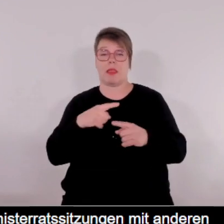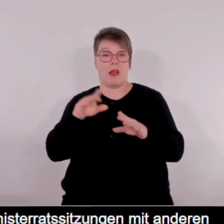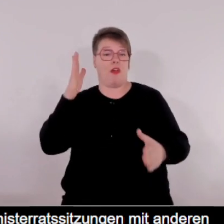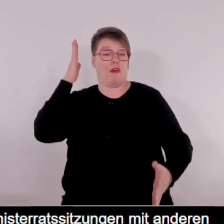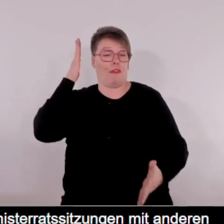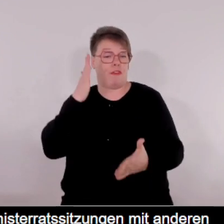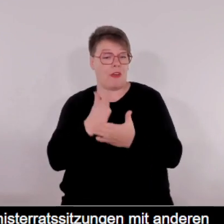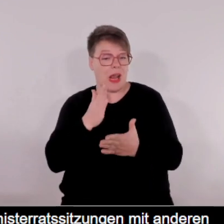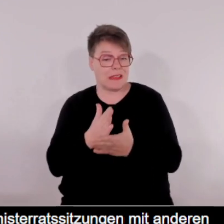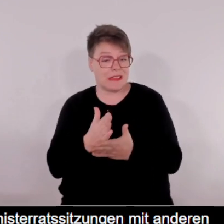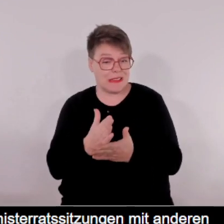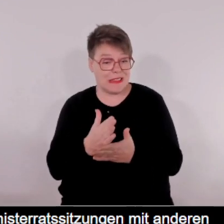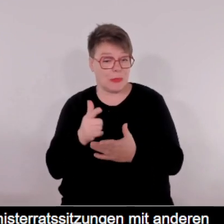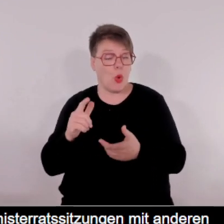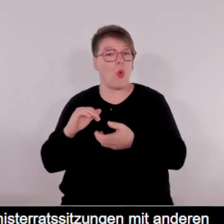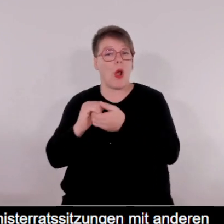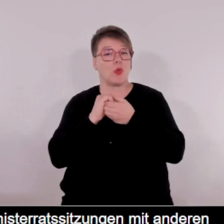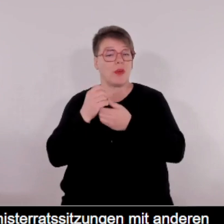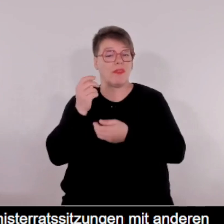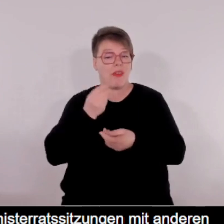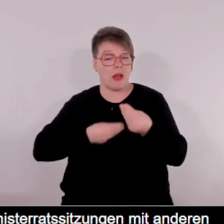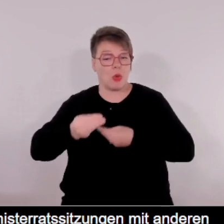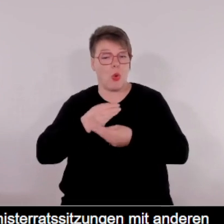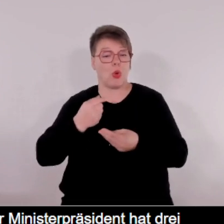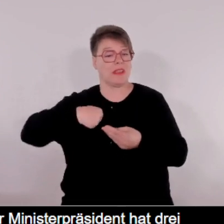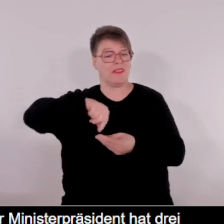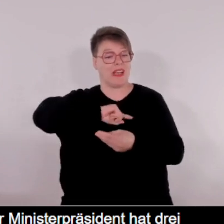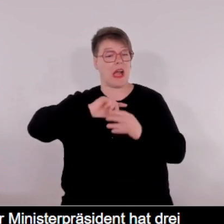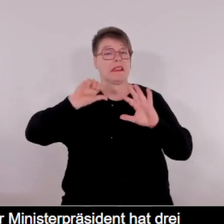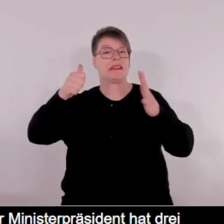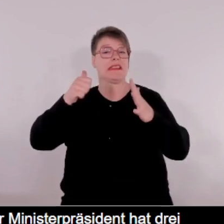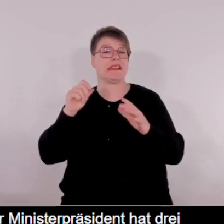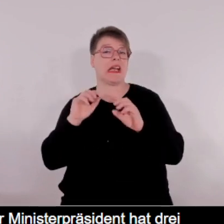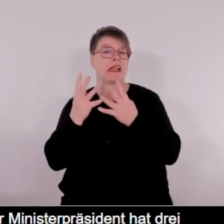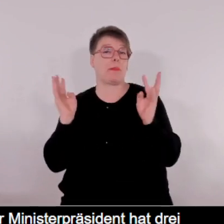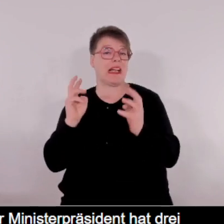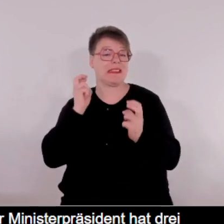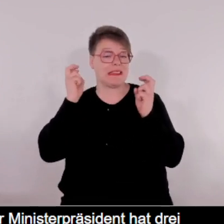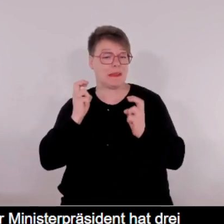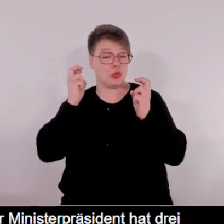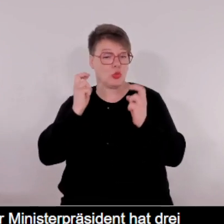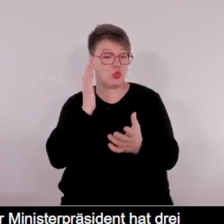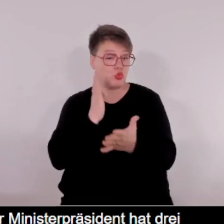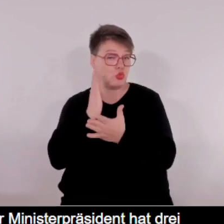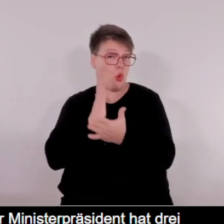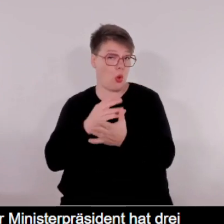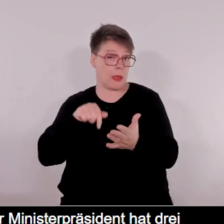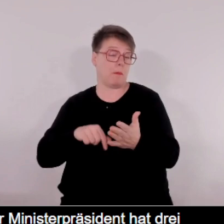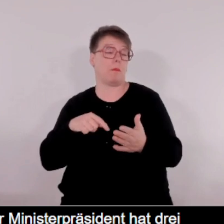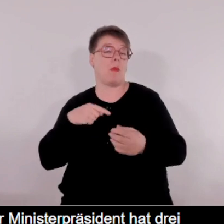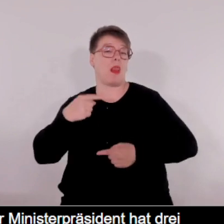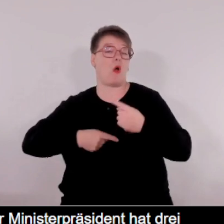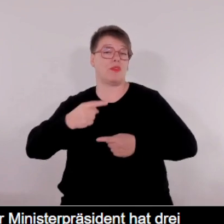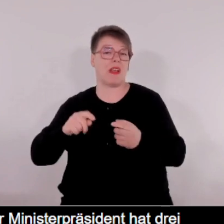80 Ressortvorlagen und 32 Beschlüsse gefasst. In aller Regel wichtige Beschlüsse für unser Land,